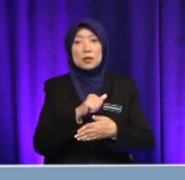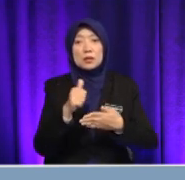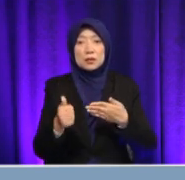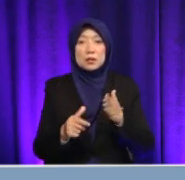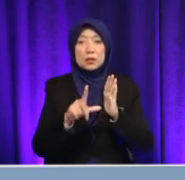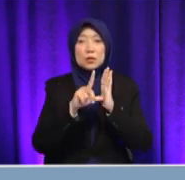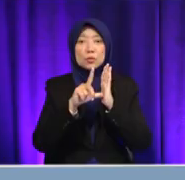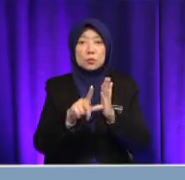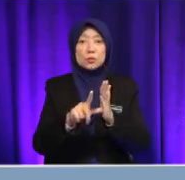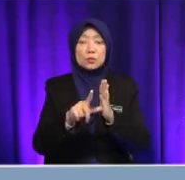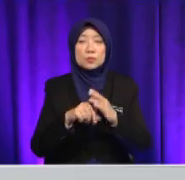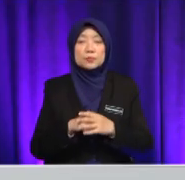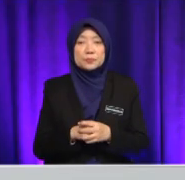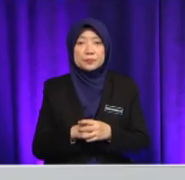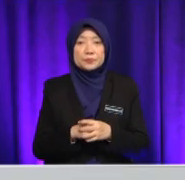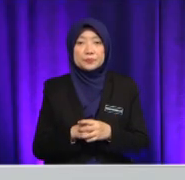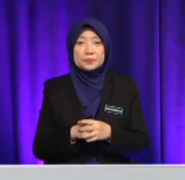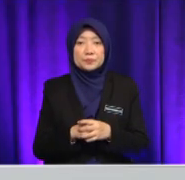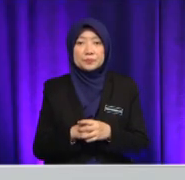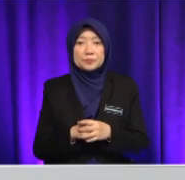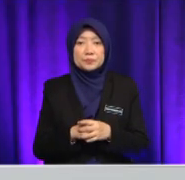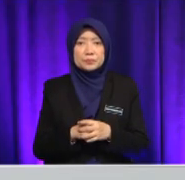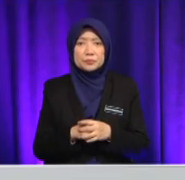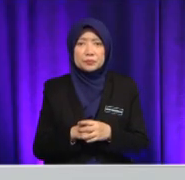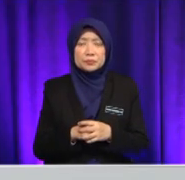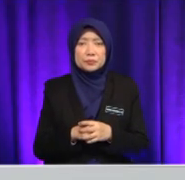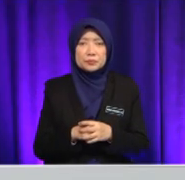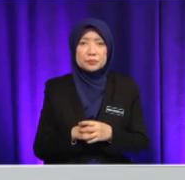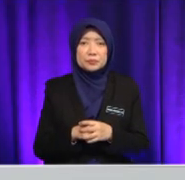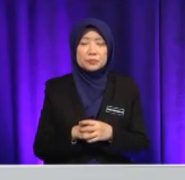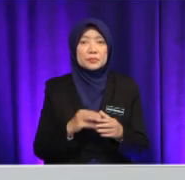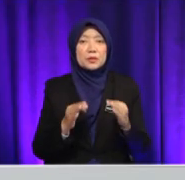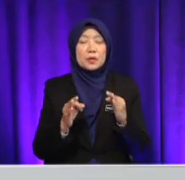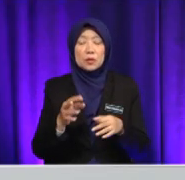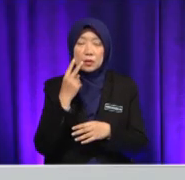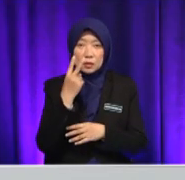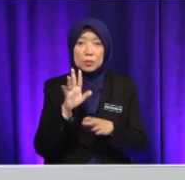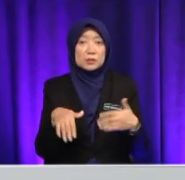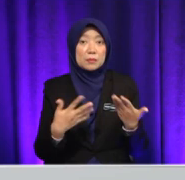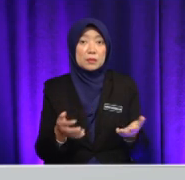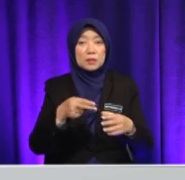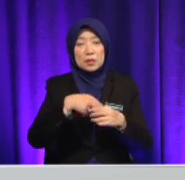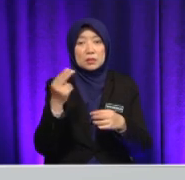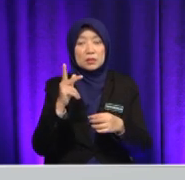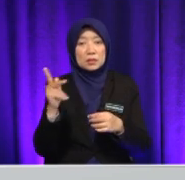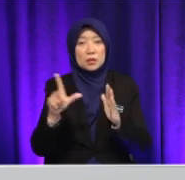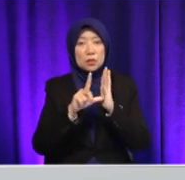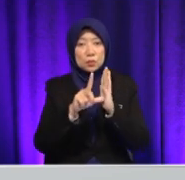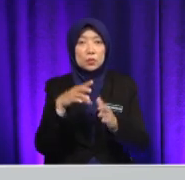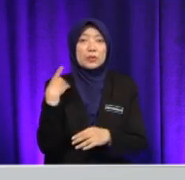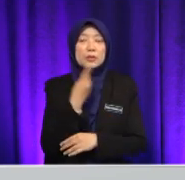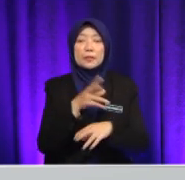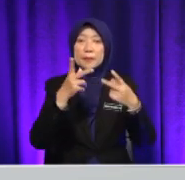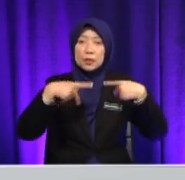oke itu adalah keempat kumpulan logo kalau kita anak tengok macam logo kita perlu